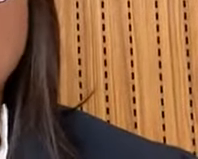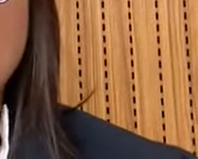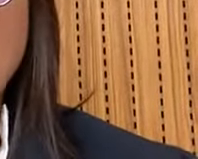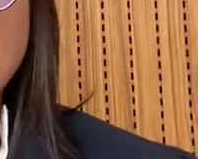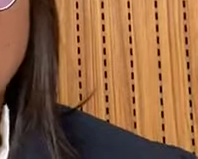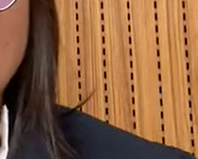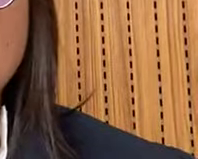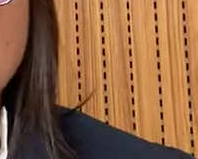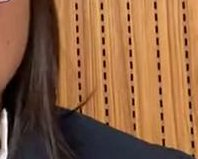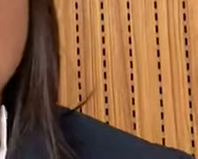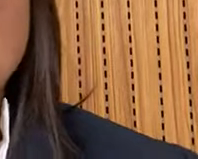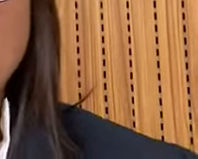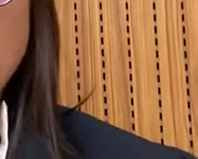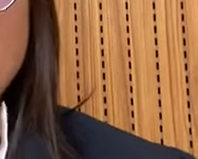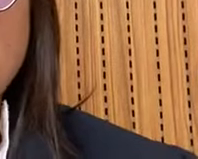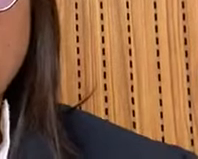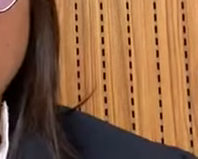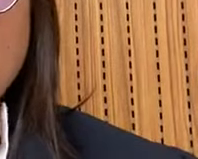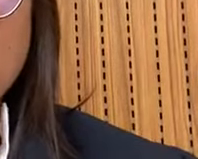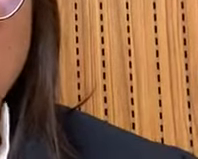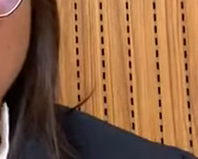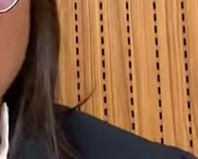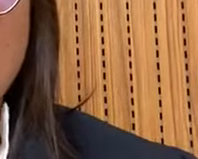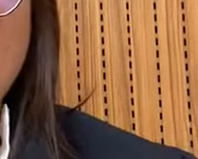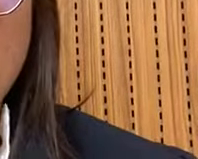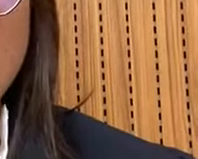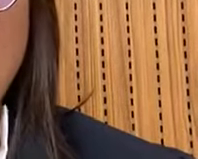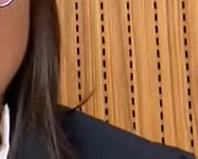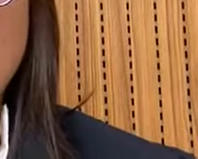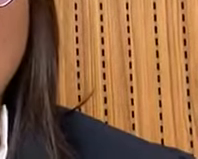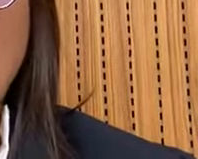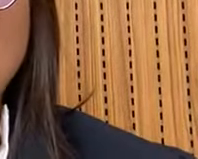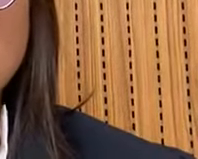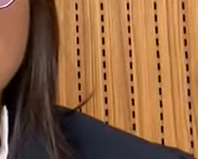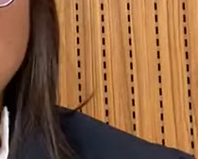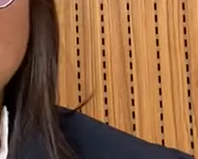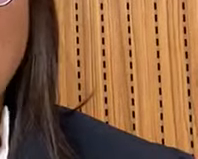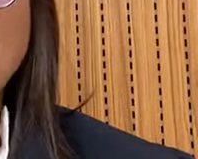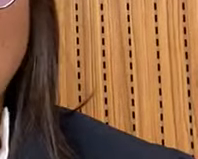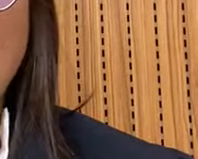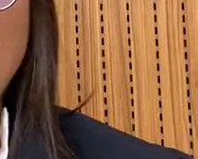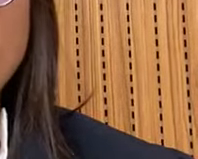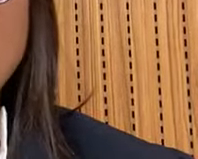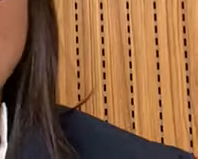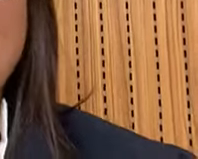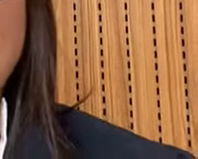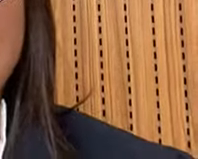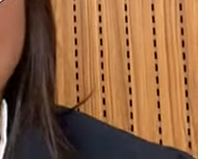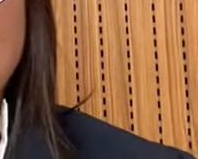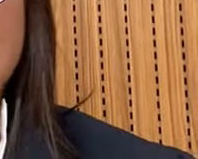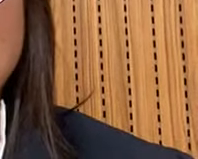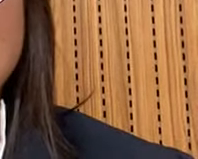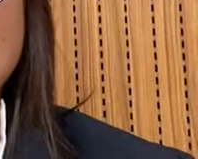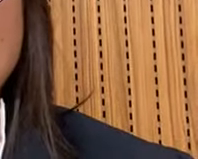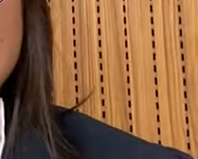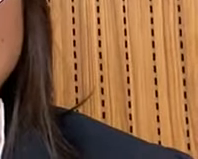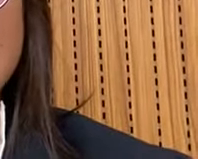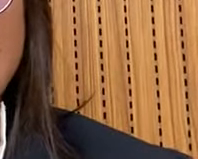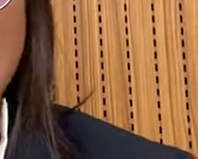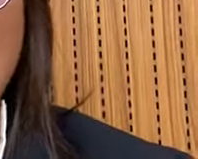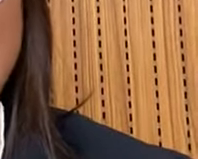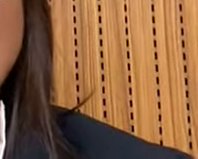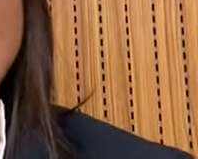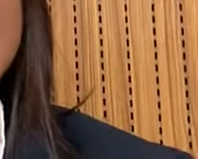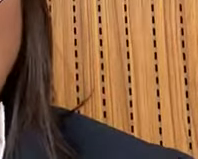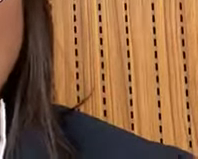งนะคะแล้วก็มาต่อที่พลเอกเสรีพิสุทธิ์เตมียเวสแล้วก็มาที่ทางด้านของส